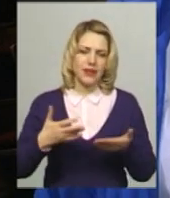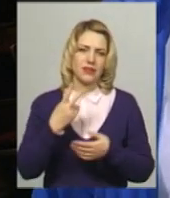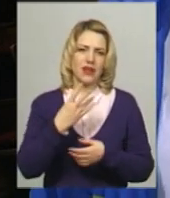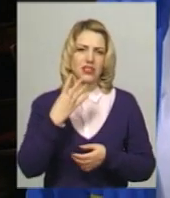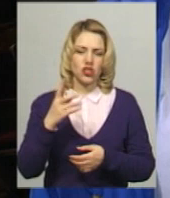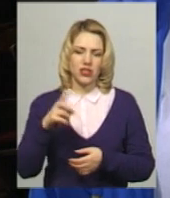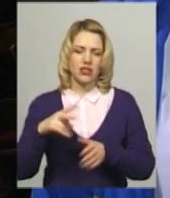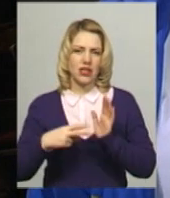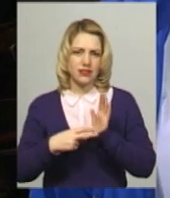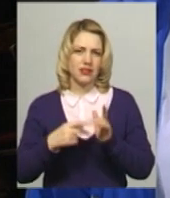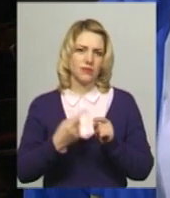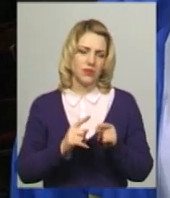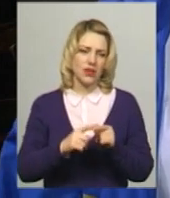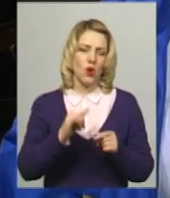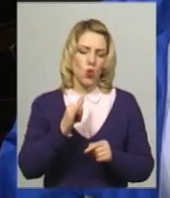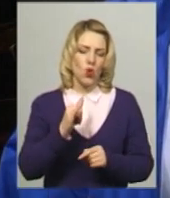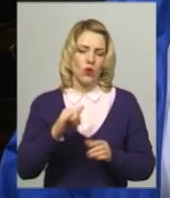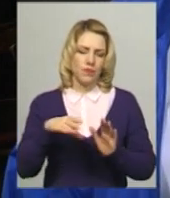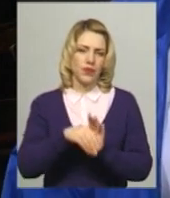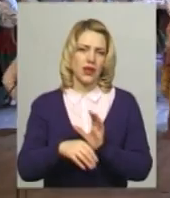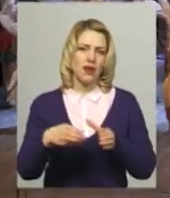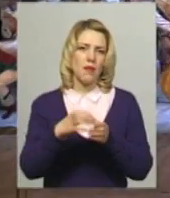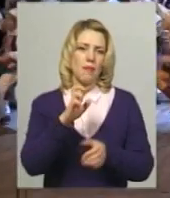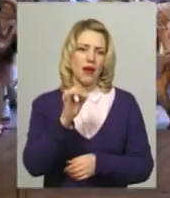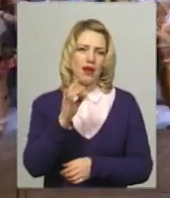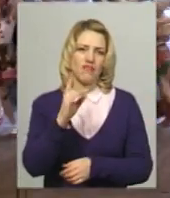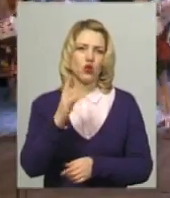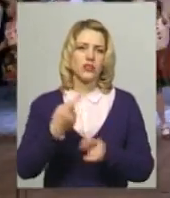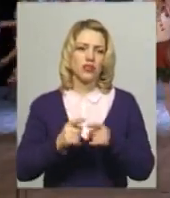«Барвінку». Це моя друга домівка.